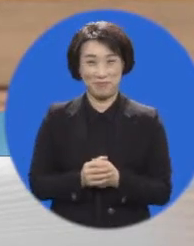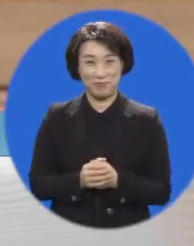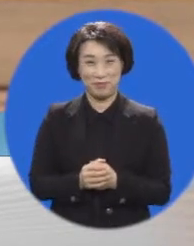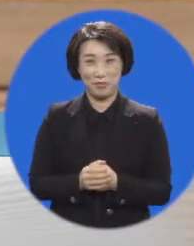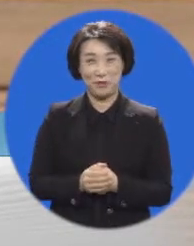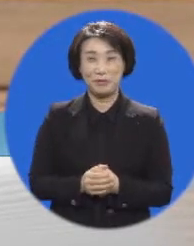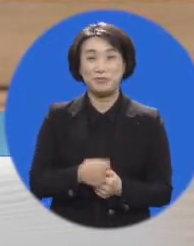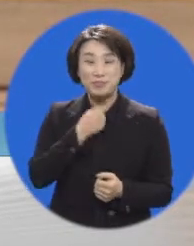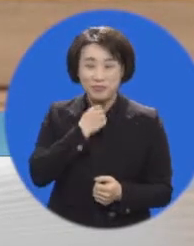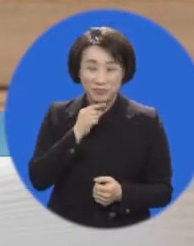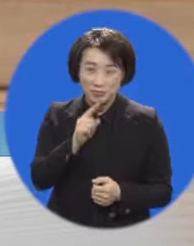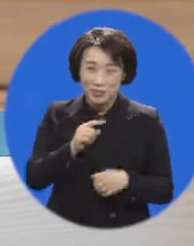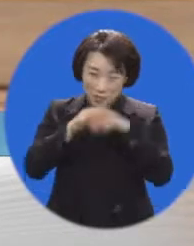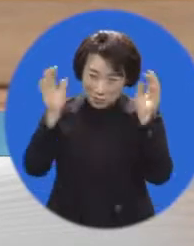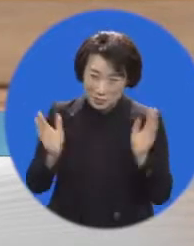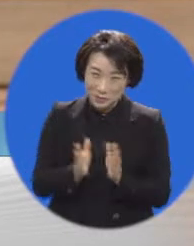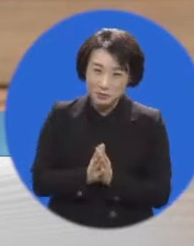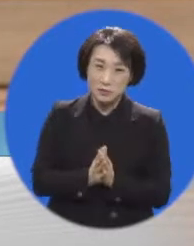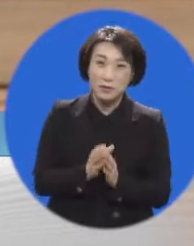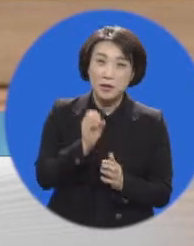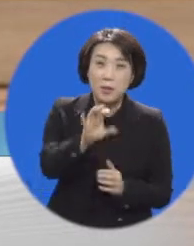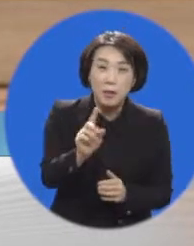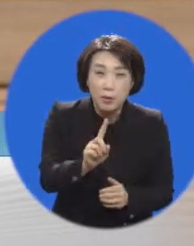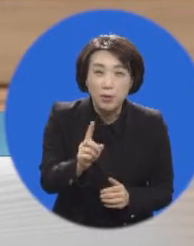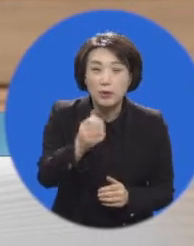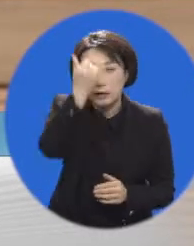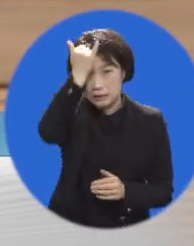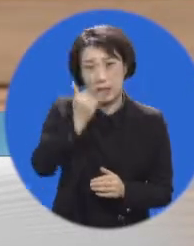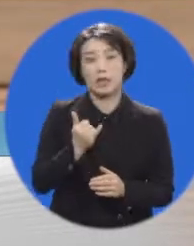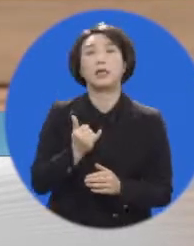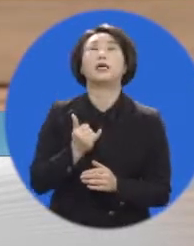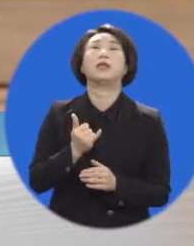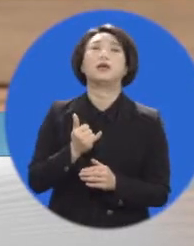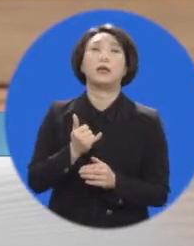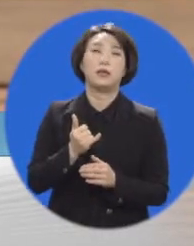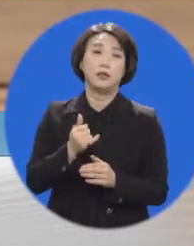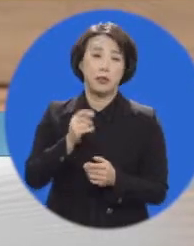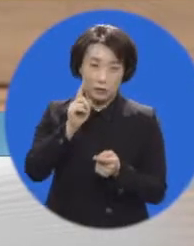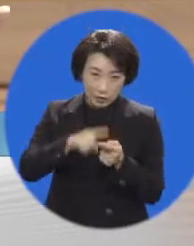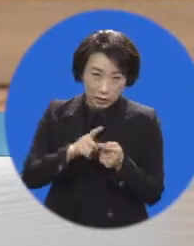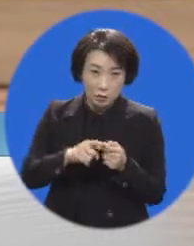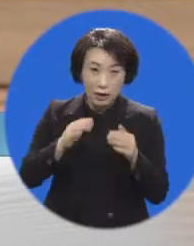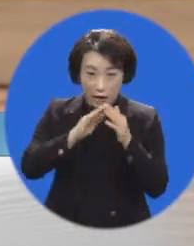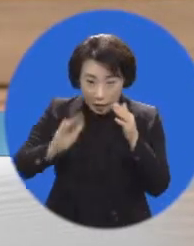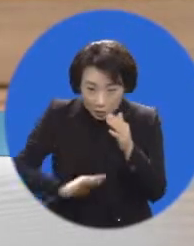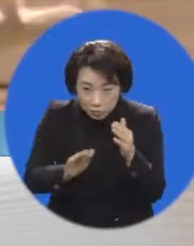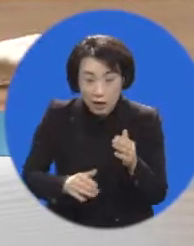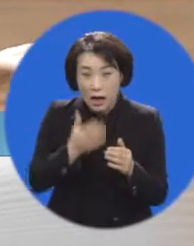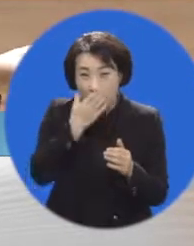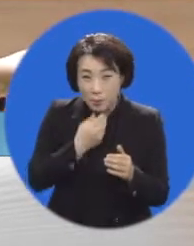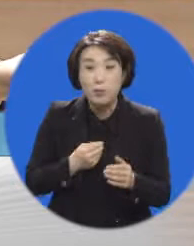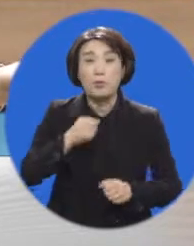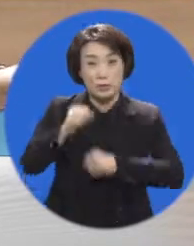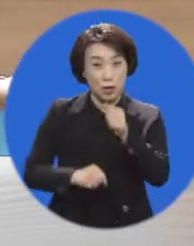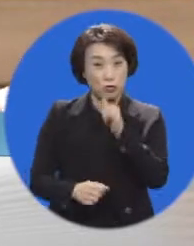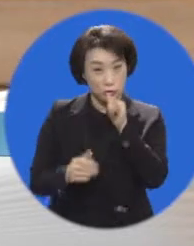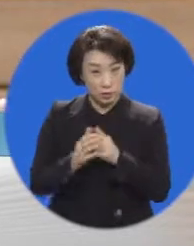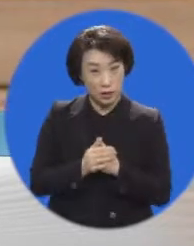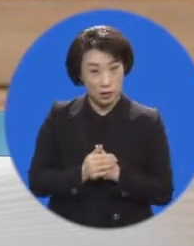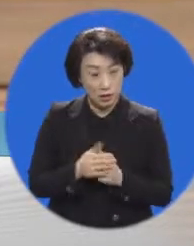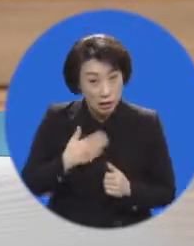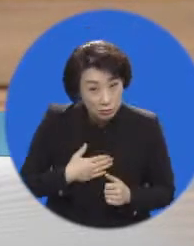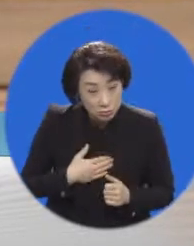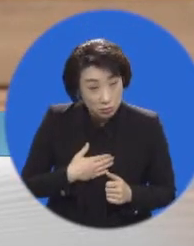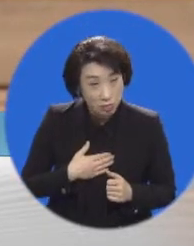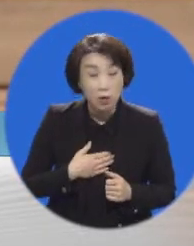하고 싶은 말을 다 하는 것은 예의를 갖춰서 그만큼 가정이 행복하고 자유가 있다는 얘기예요.